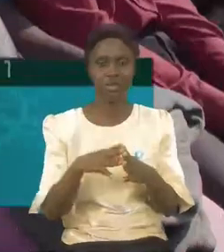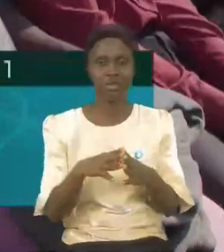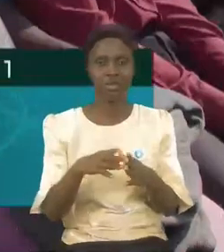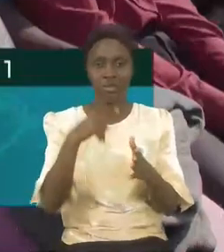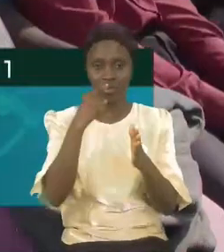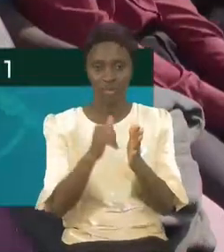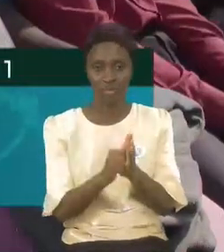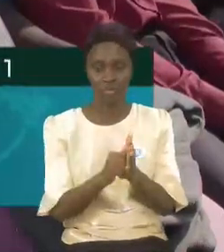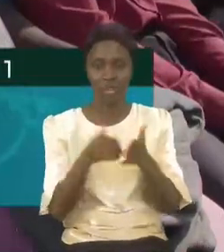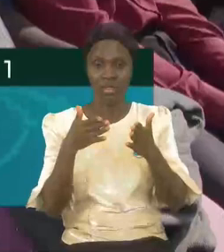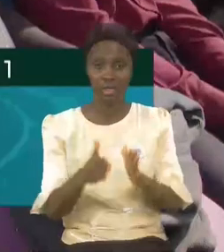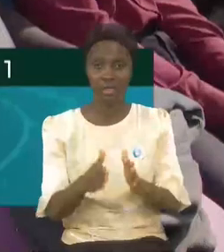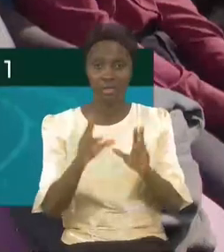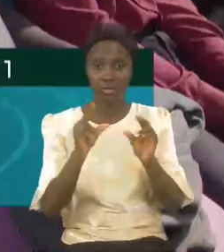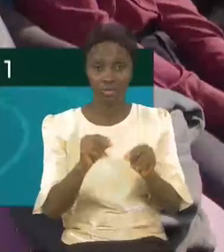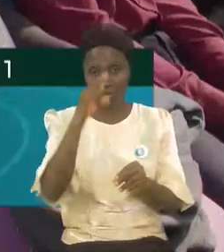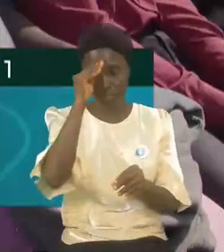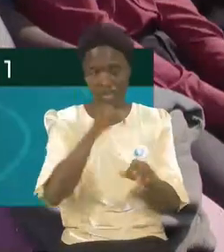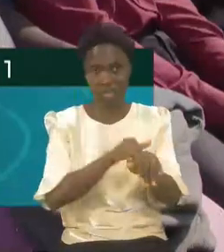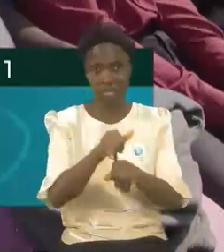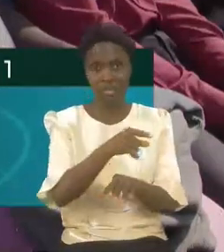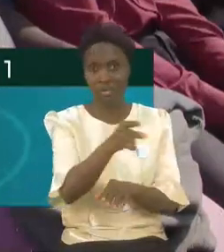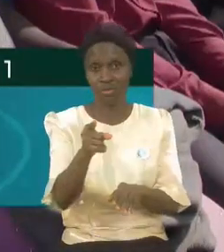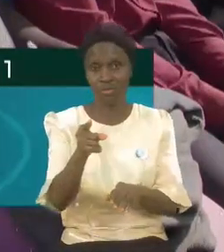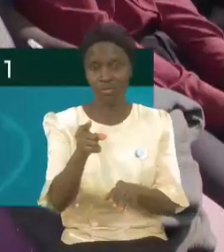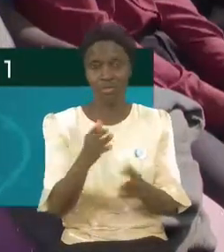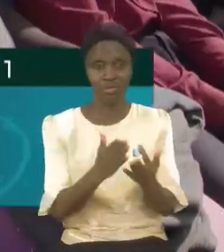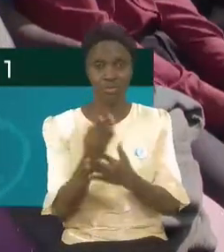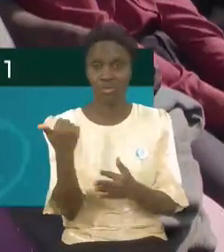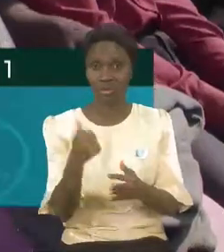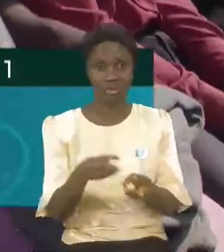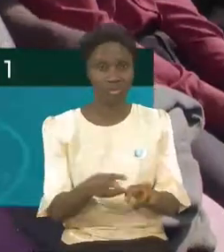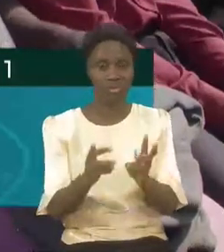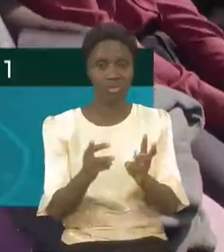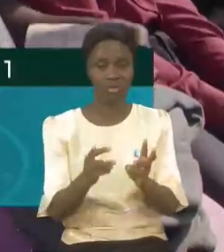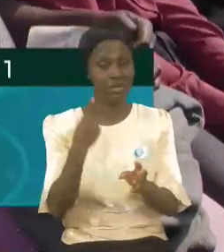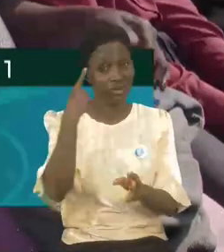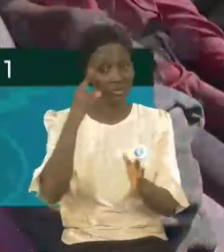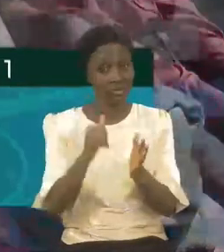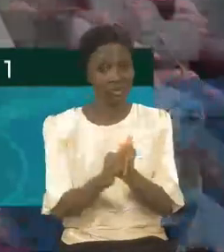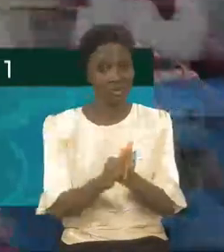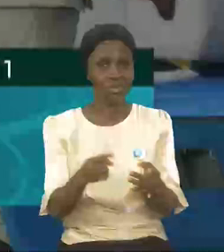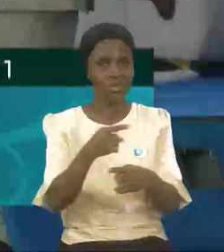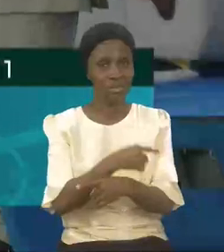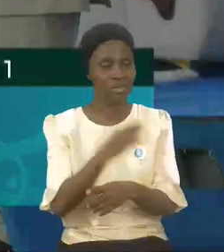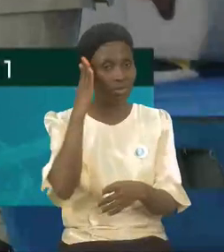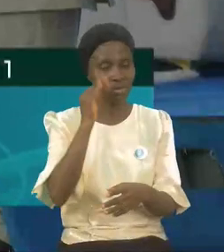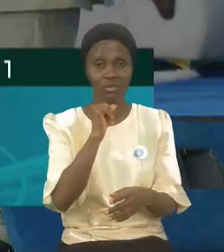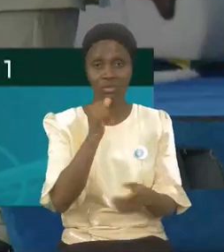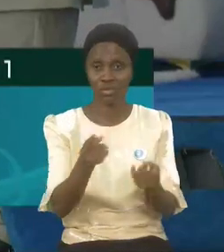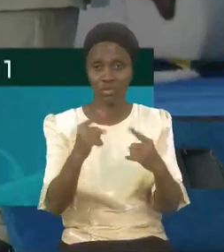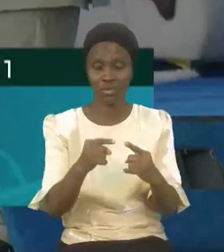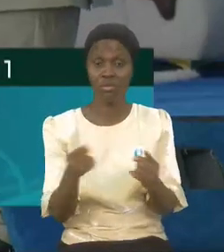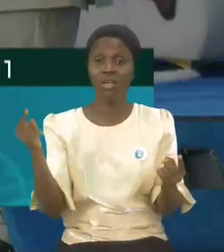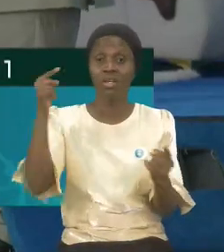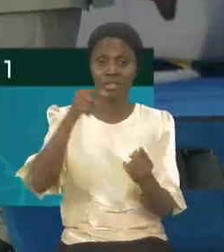l'Antichrist. Deuxième Thessaloniciens, chapitre 2, 3.